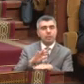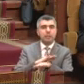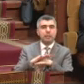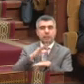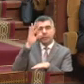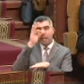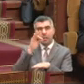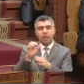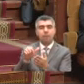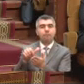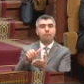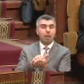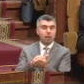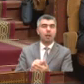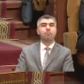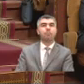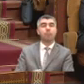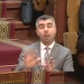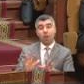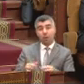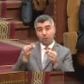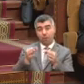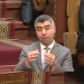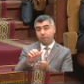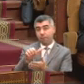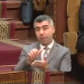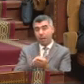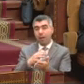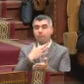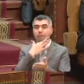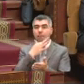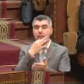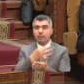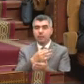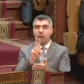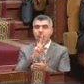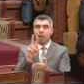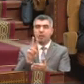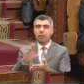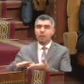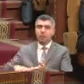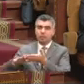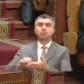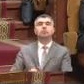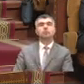والذي سيوفر معطيات حول الفلاحين لتسهيل تنزيل الورش الملكي. السيد